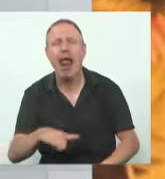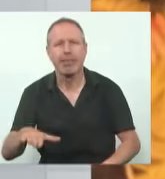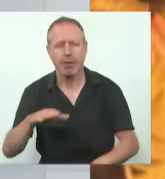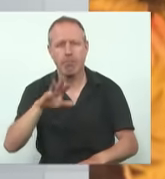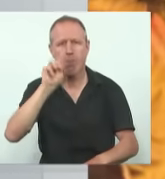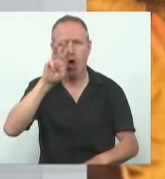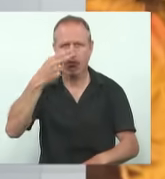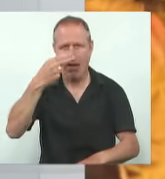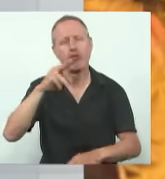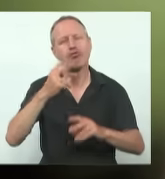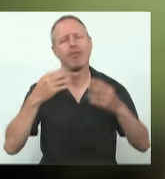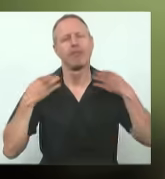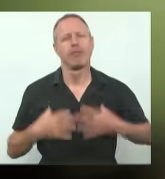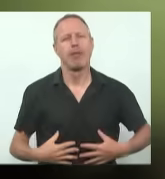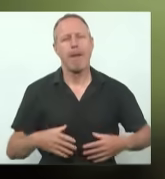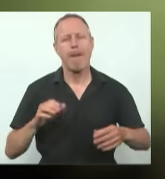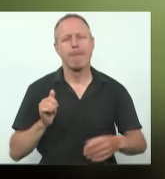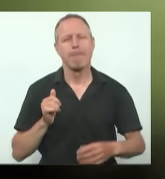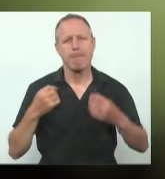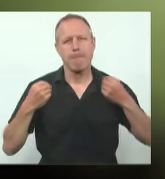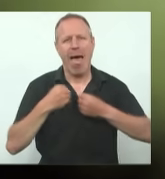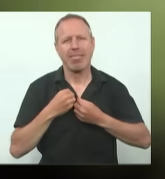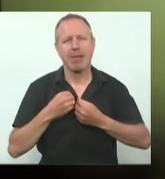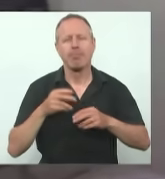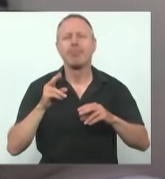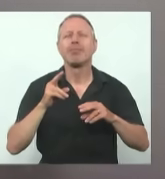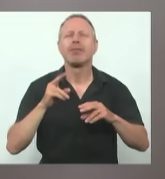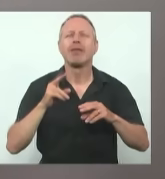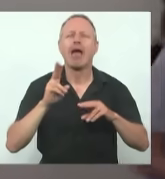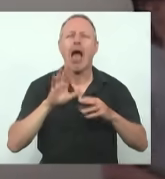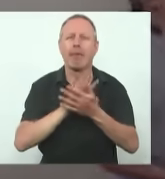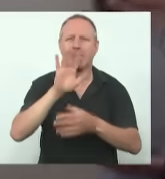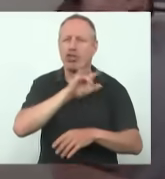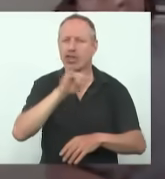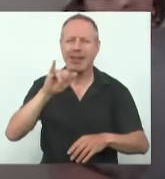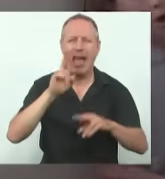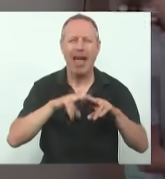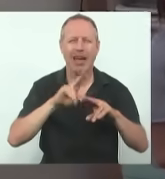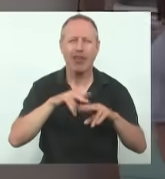שוב על מדים 15 שנים אחרי ששירת כרקדן מצטיין. כמה זמן לא ראיתם את אבא?